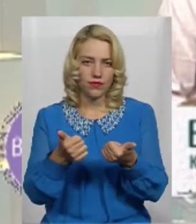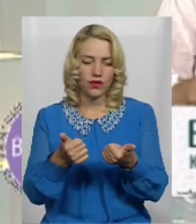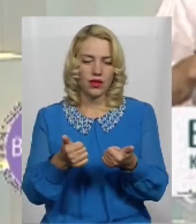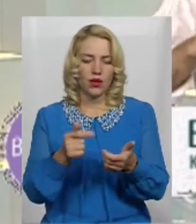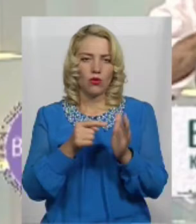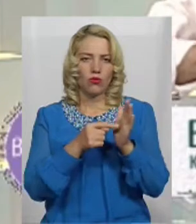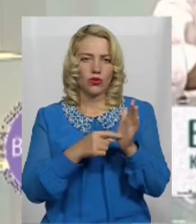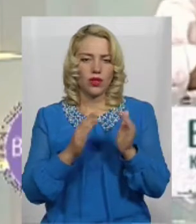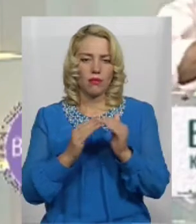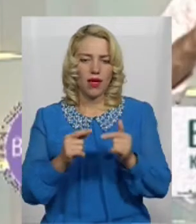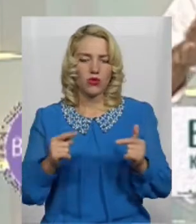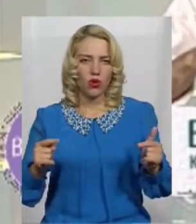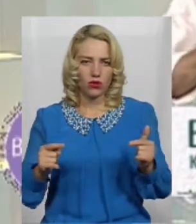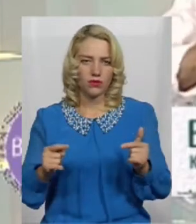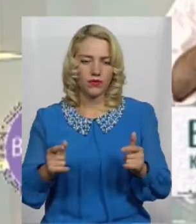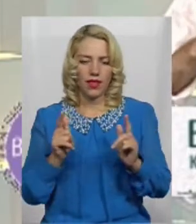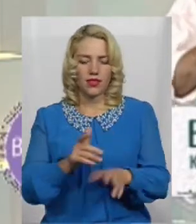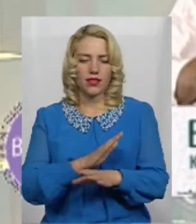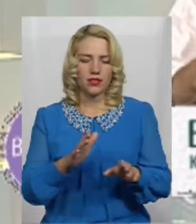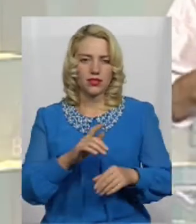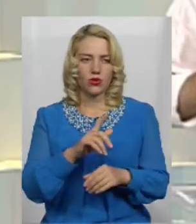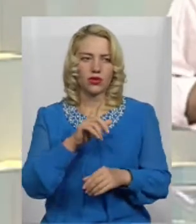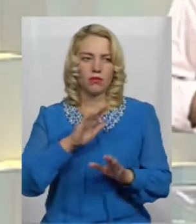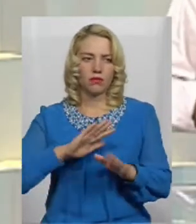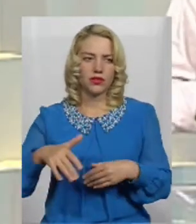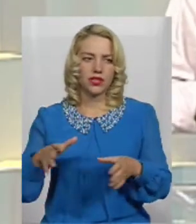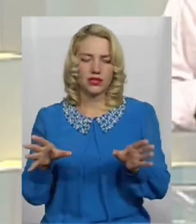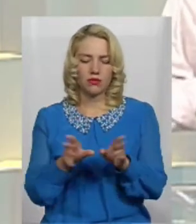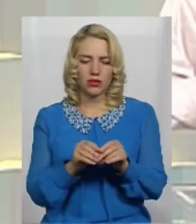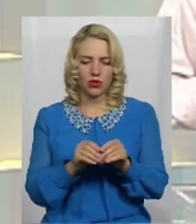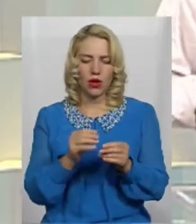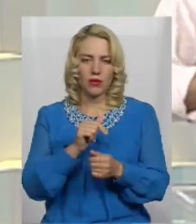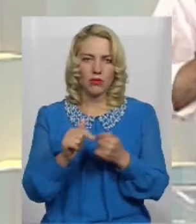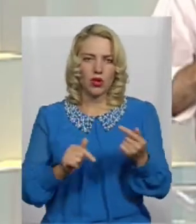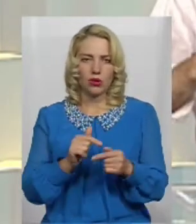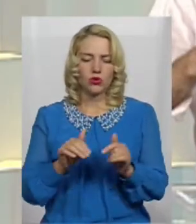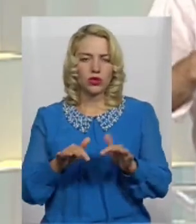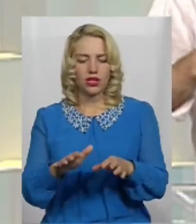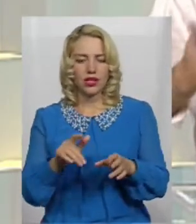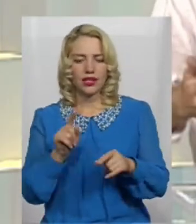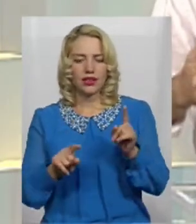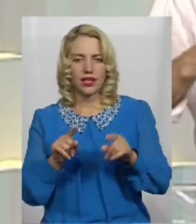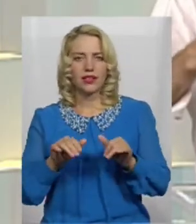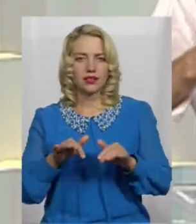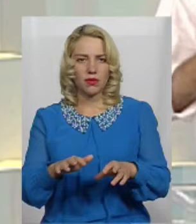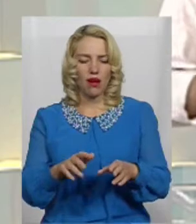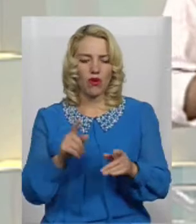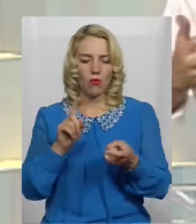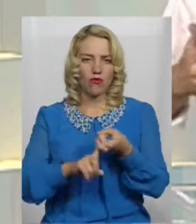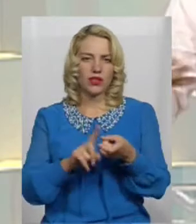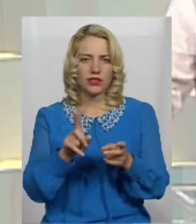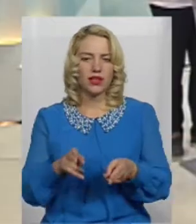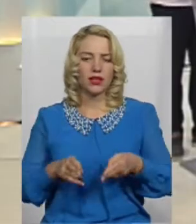поділ майна, там якісь незгоди після сумісної підприємницької діяльності і деякі справи, пов'язані з кримінальними, тобто